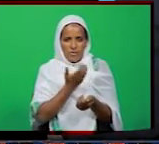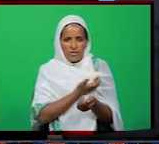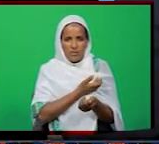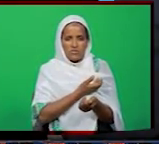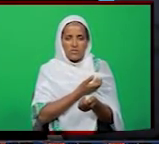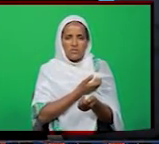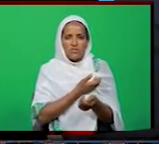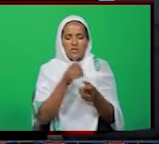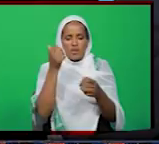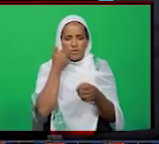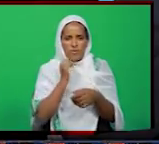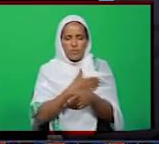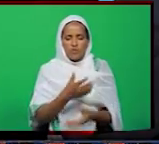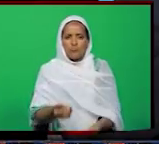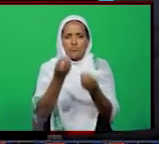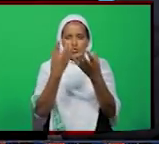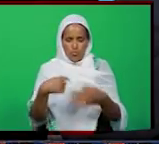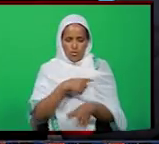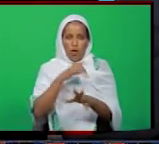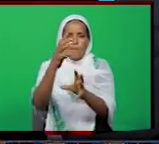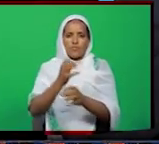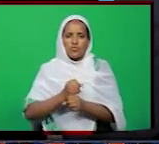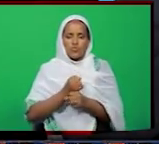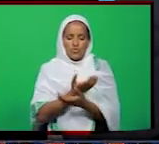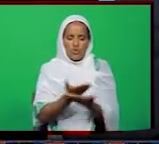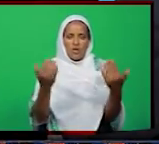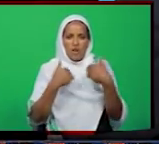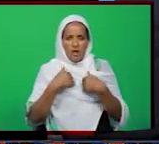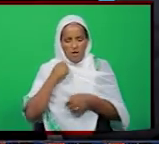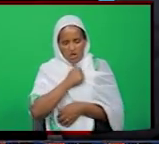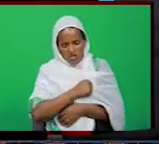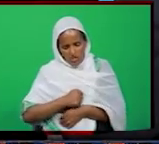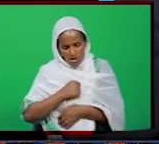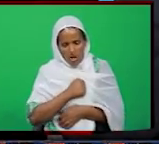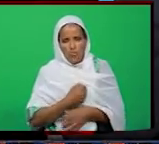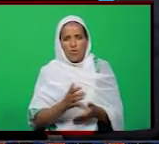የእመቤታችን ከእመቤታችን ብዙ የምንወስደው ነገር አለ። ርኅራኄዋን፣